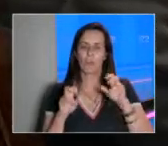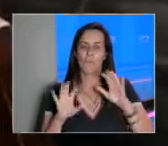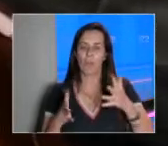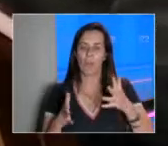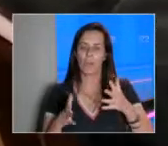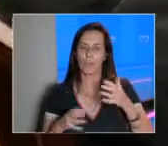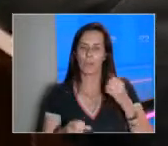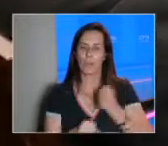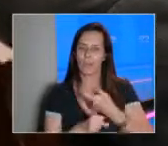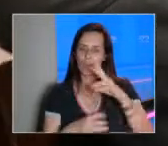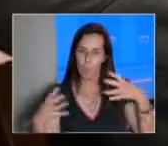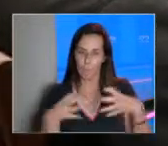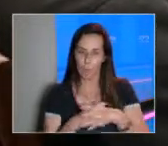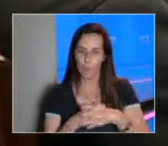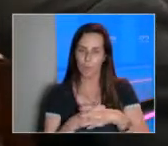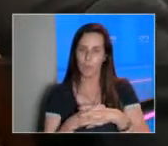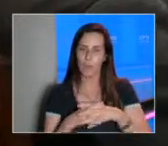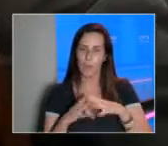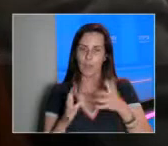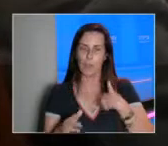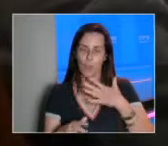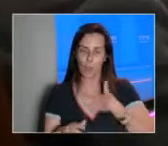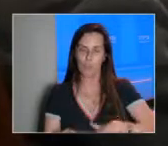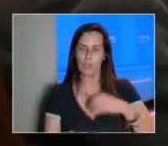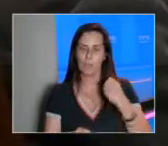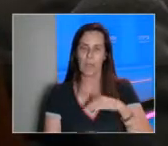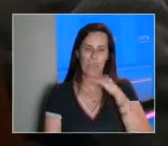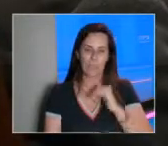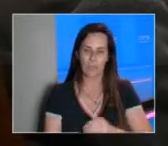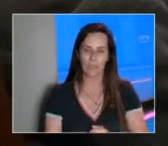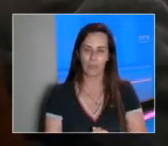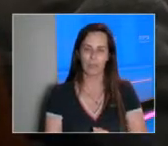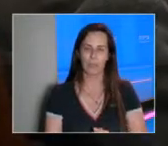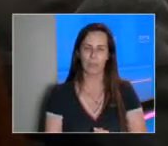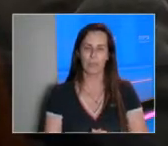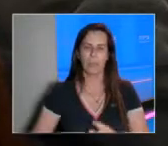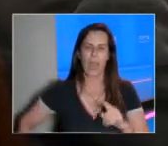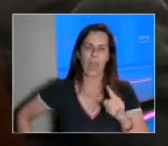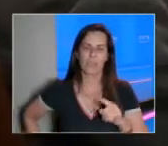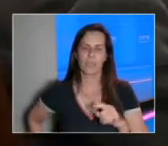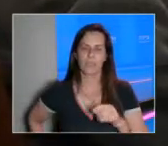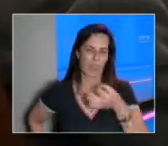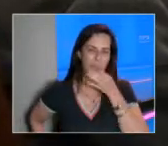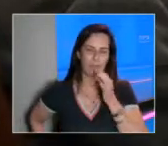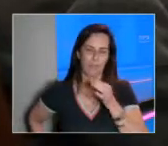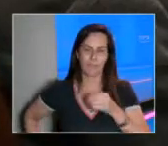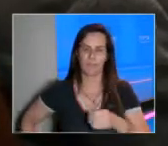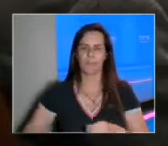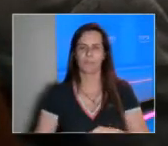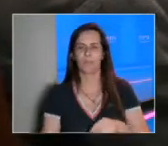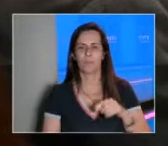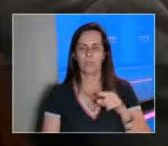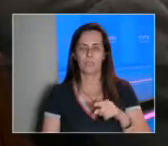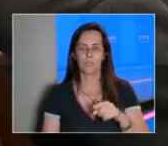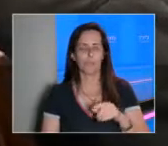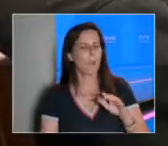יותר מאוחדים גם בשירה מה אנחנו רוצים להשיג, אז כך עדיף. זה